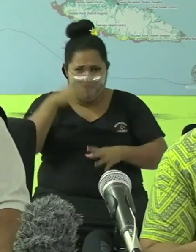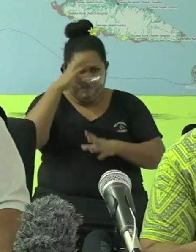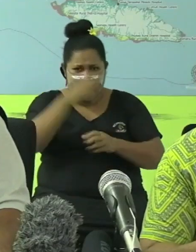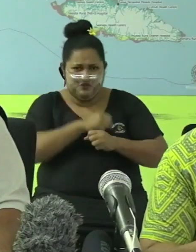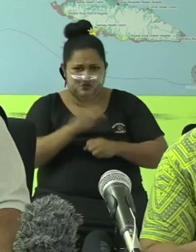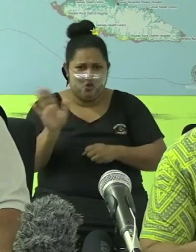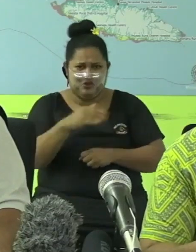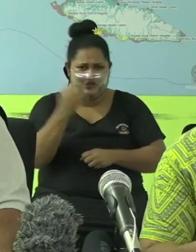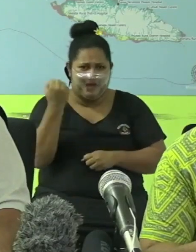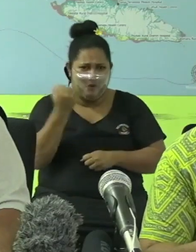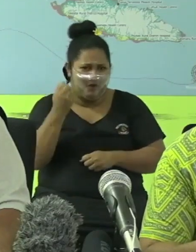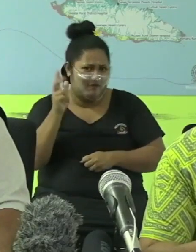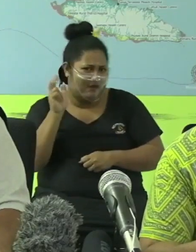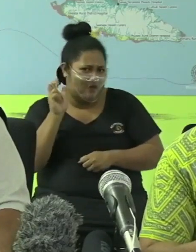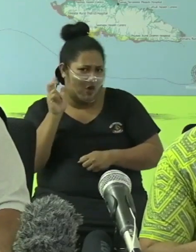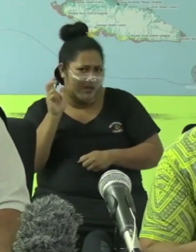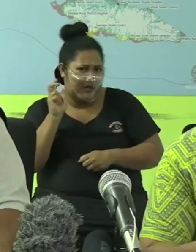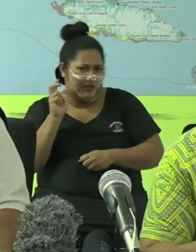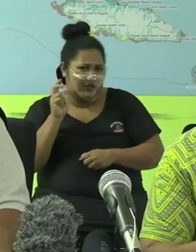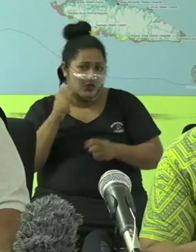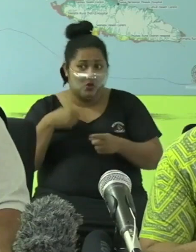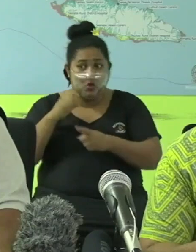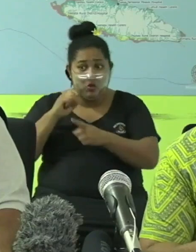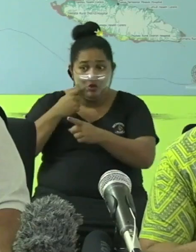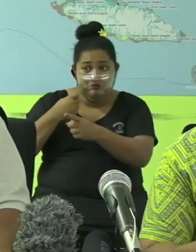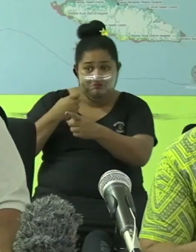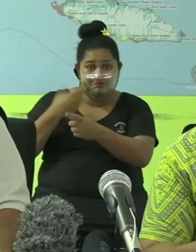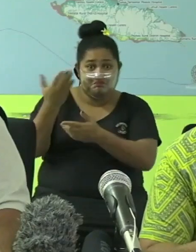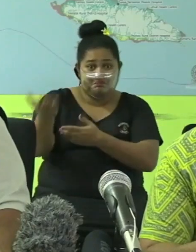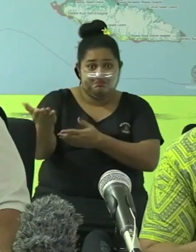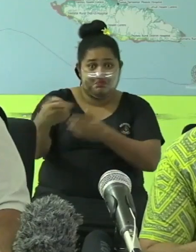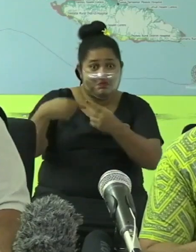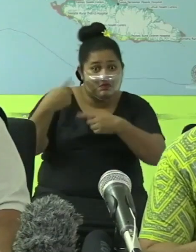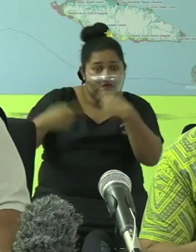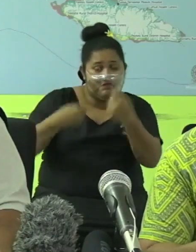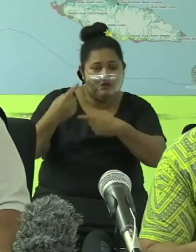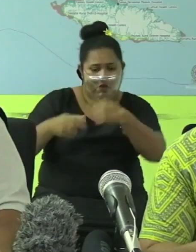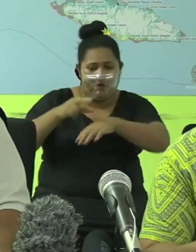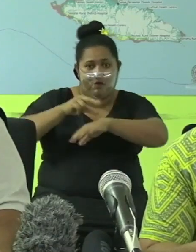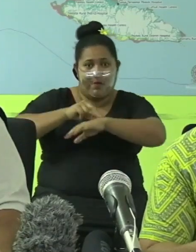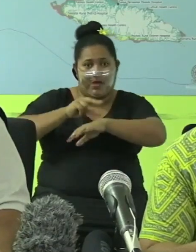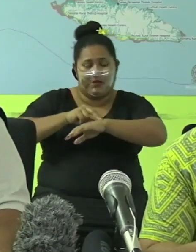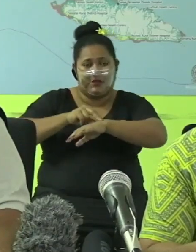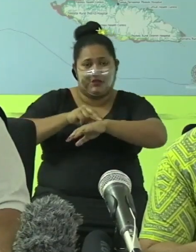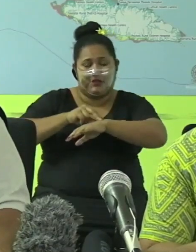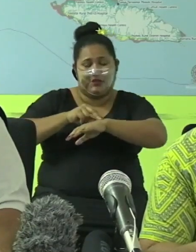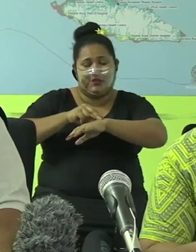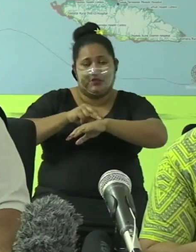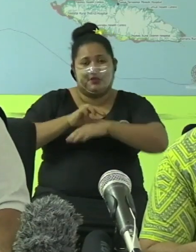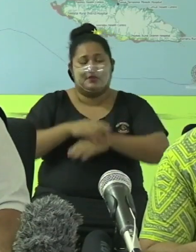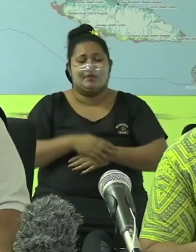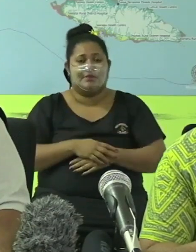tātou tunu ia se I saunoa le li fo mai nei toe